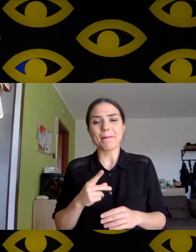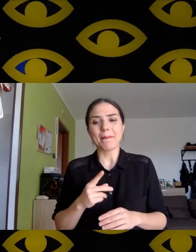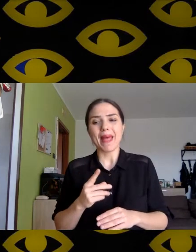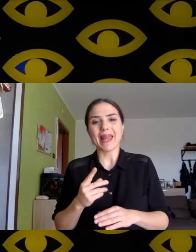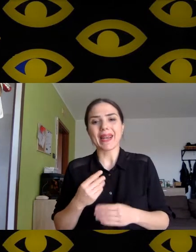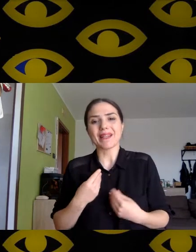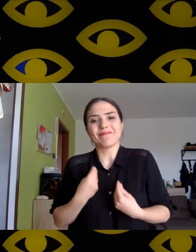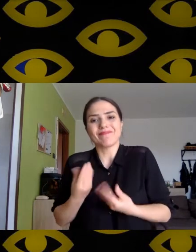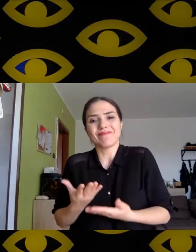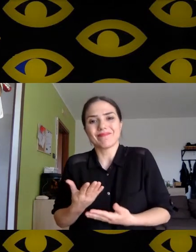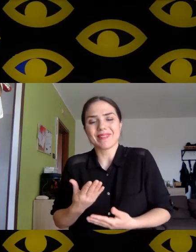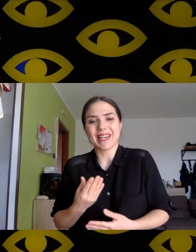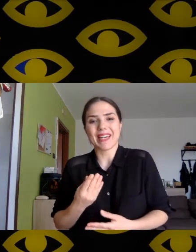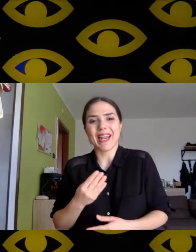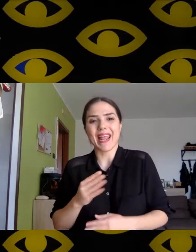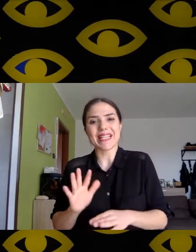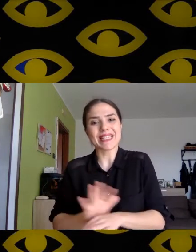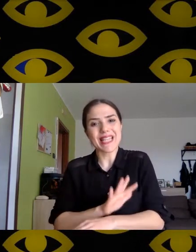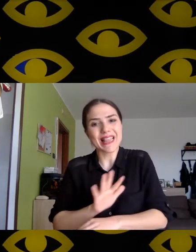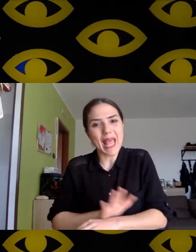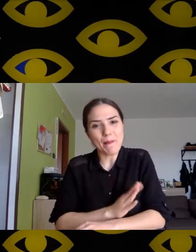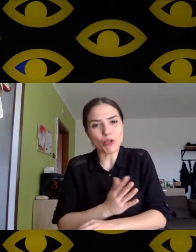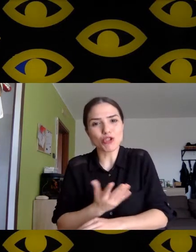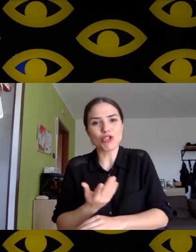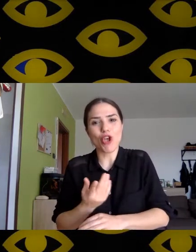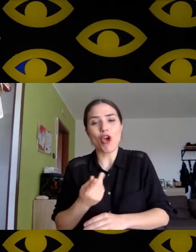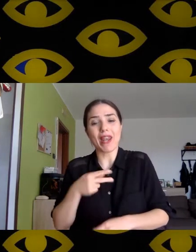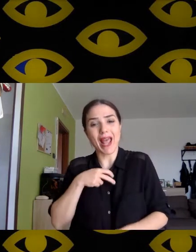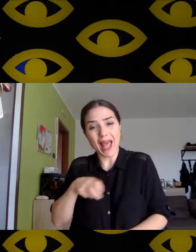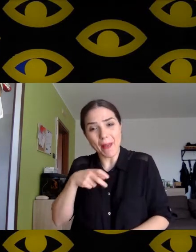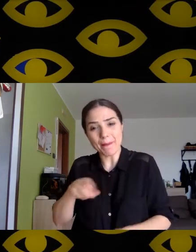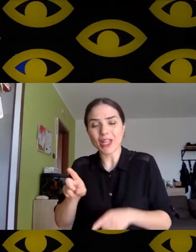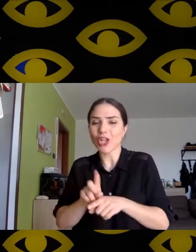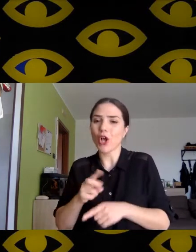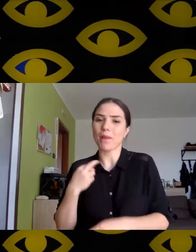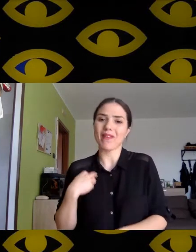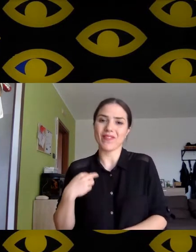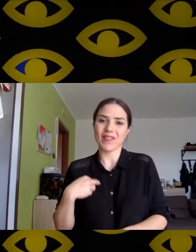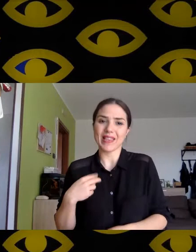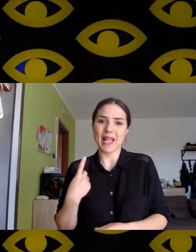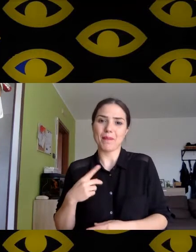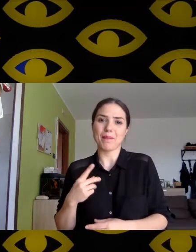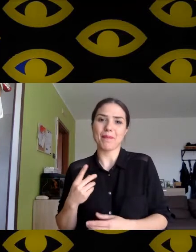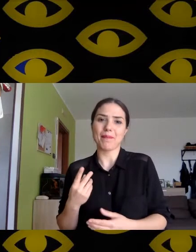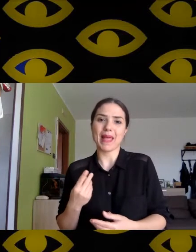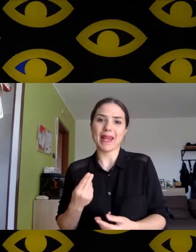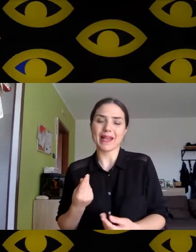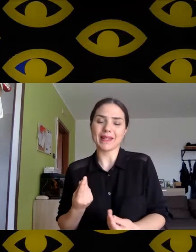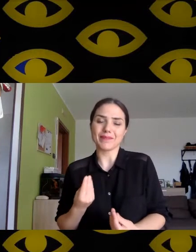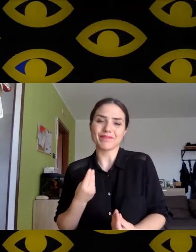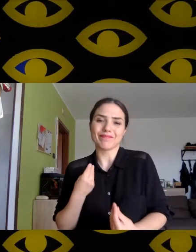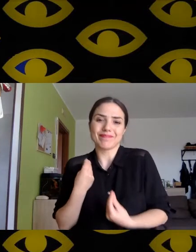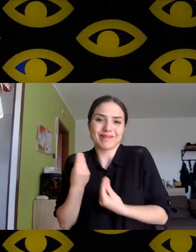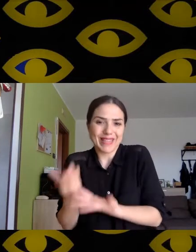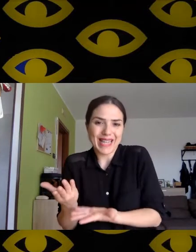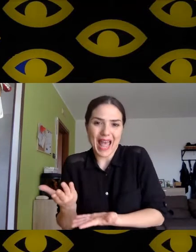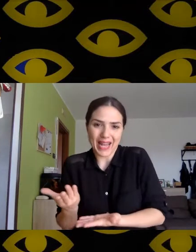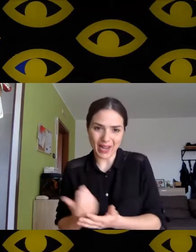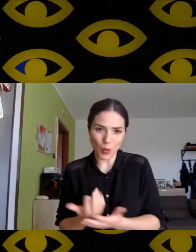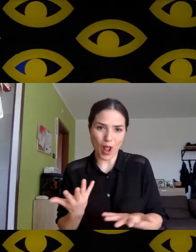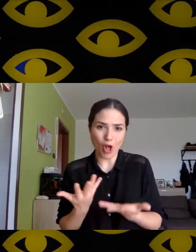può fare nei cammini come nella vita. Nel frattempo si stanno collegando altre persone, andiamo a vedere un po', perché